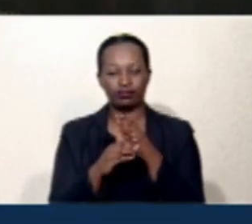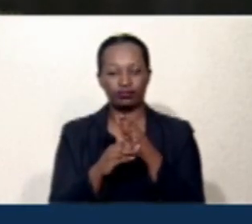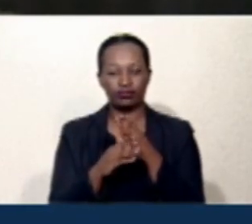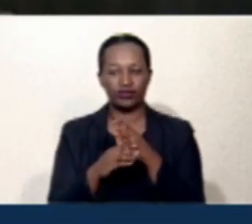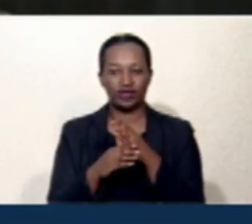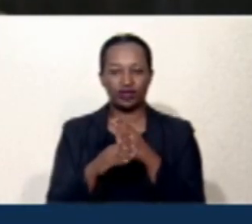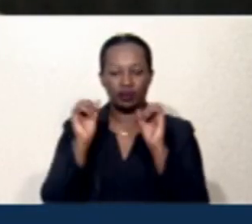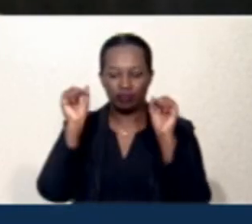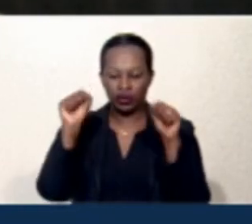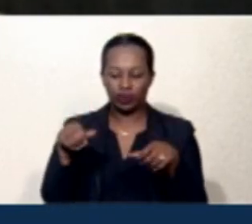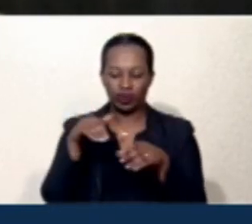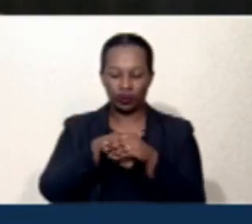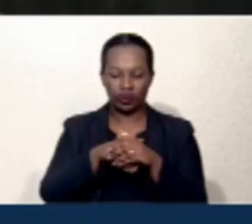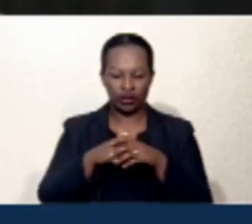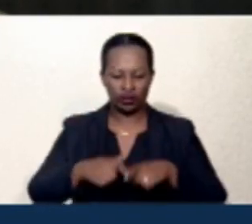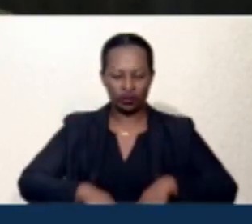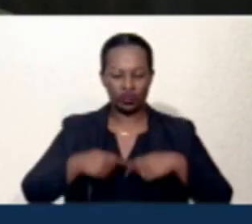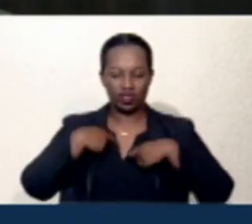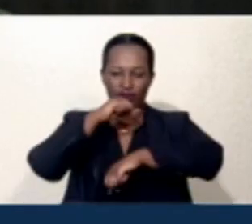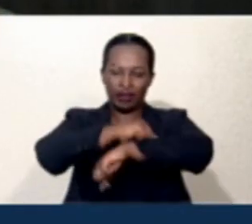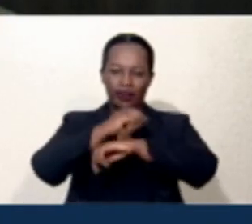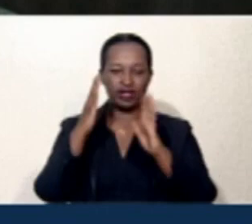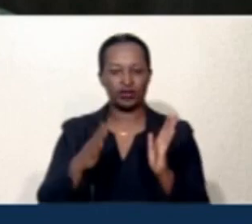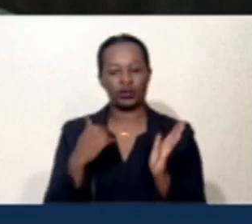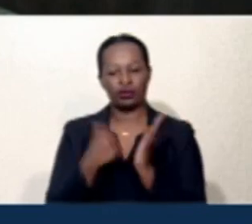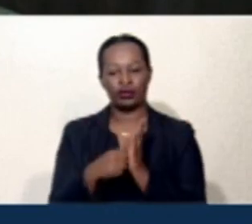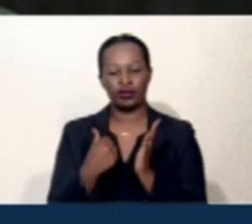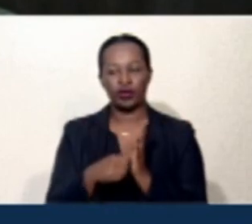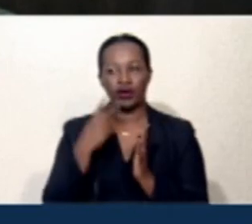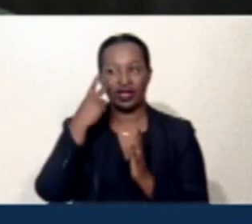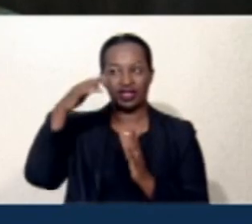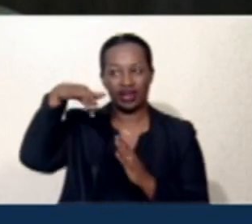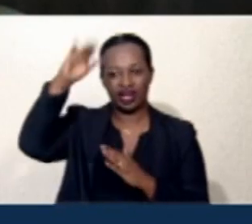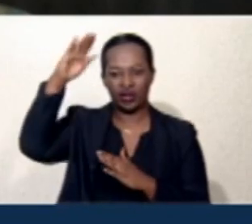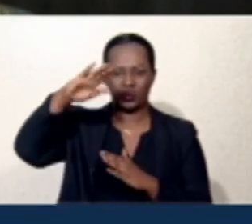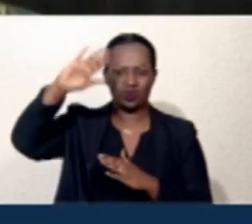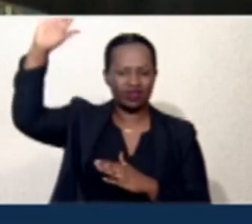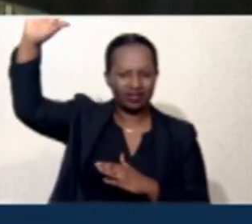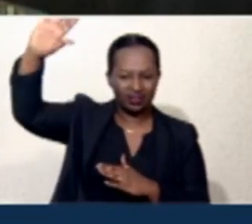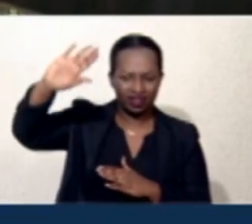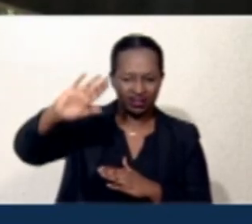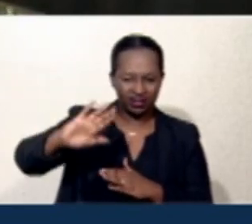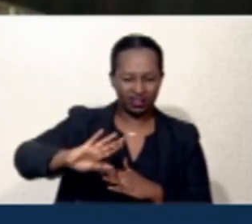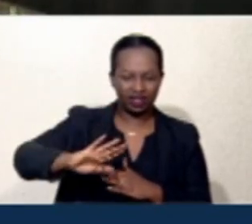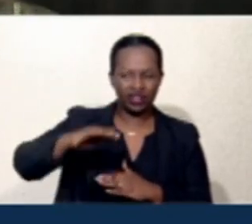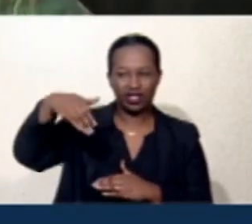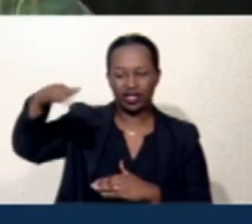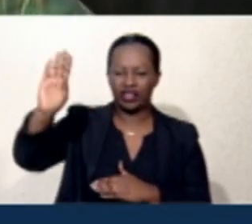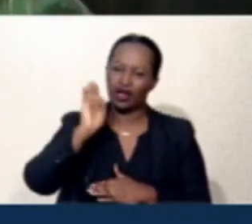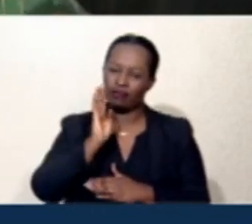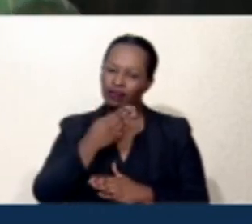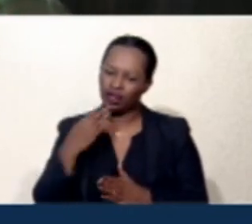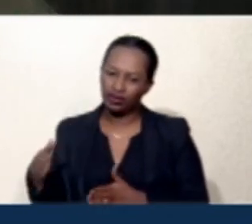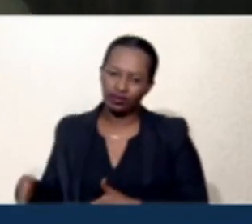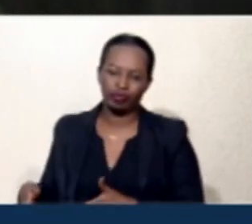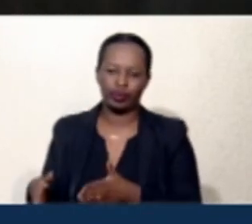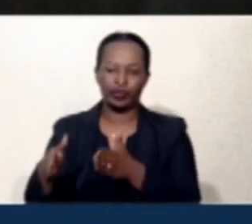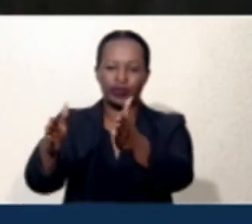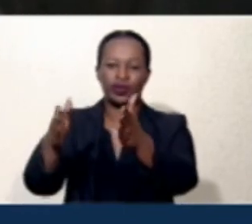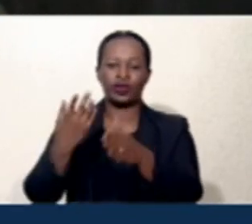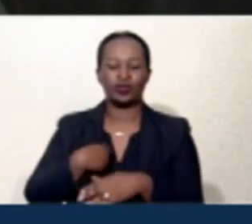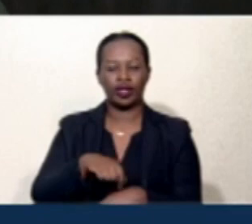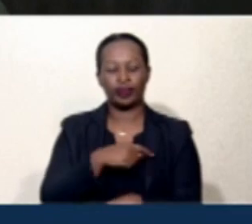hashyira ubuzima bw'abanyeshuri mu kaga, ugasanga hejuru hari umukingo, hirya gato hari ruhurura, kandi nk'aho twabibonye